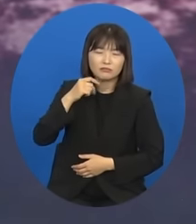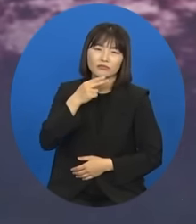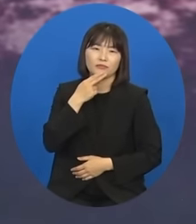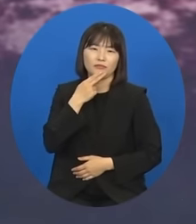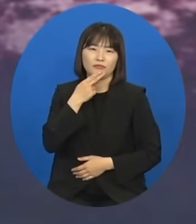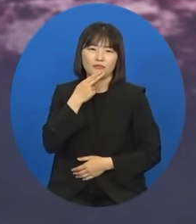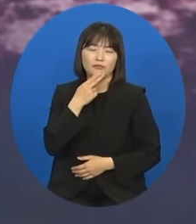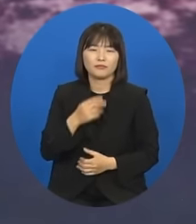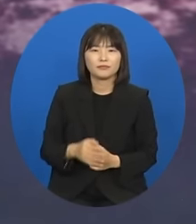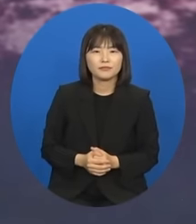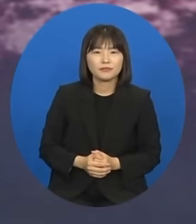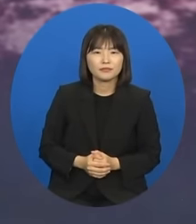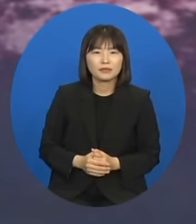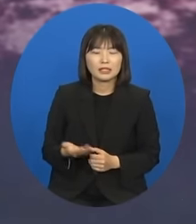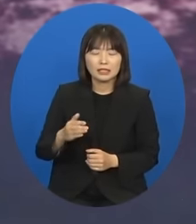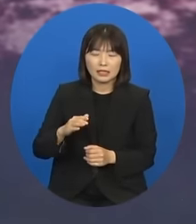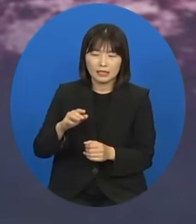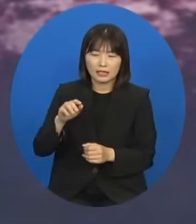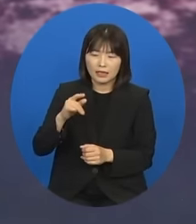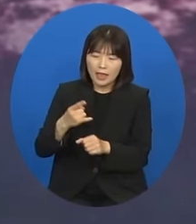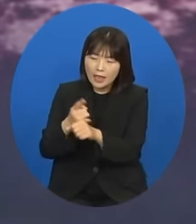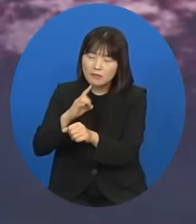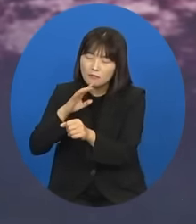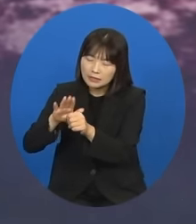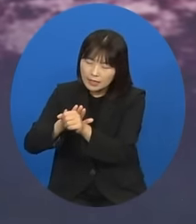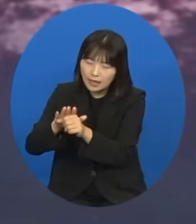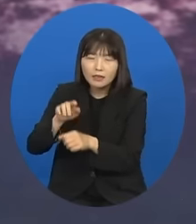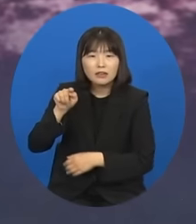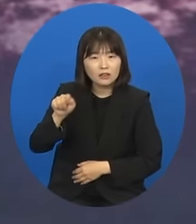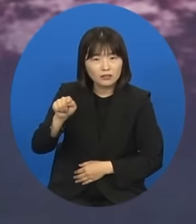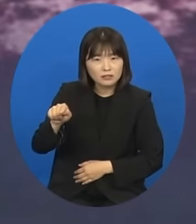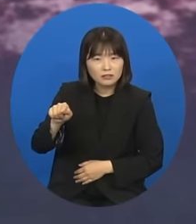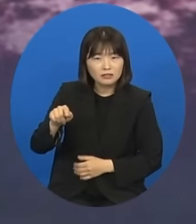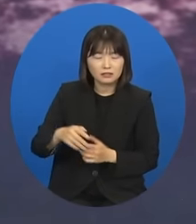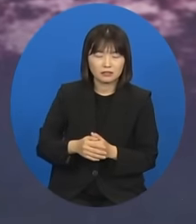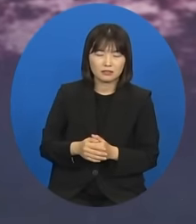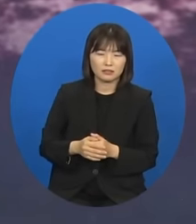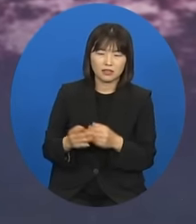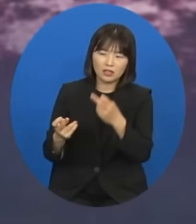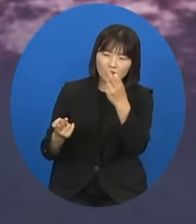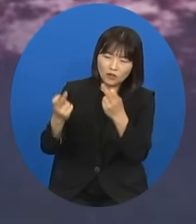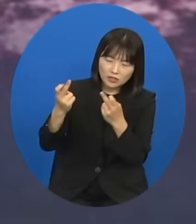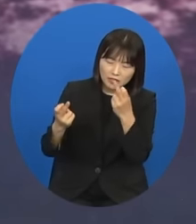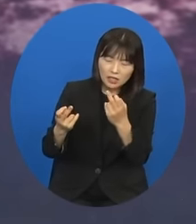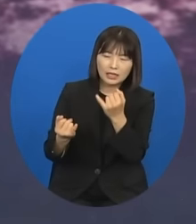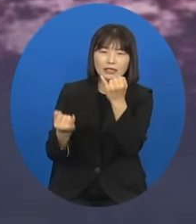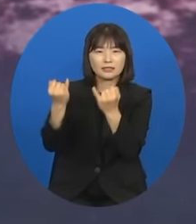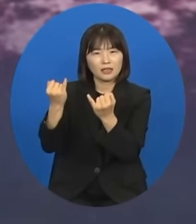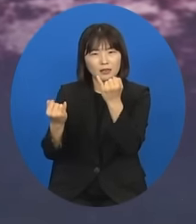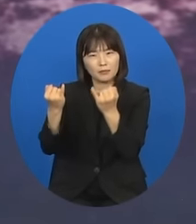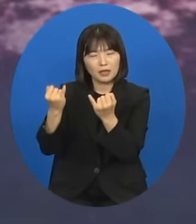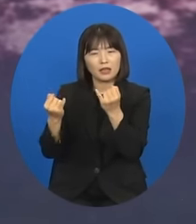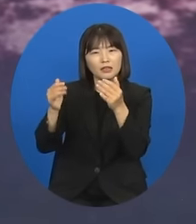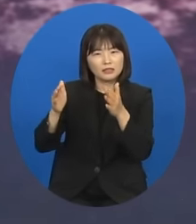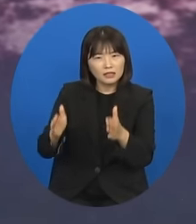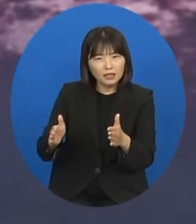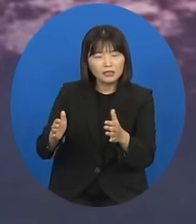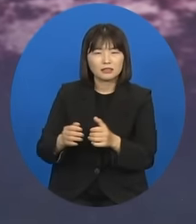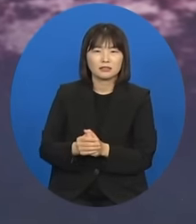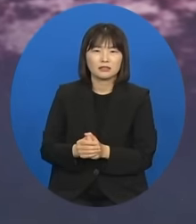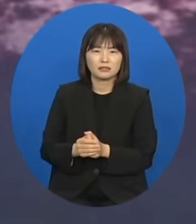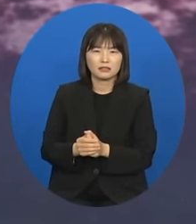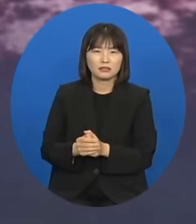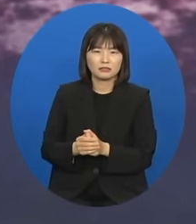있습니다 근데이 편해라 하는 것은 사실 형제간에 자매간에 남매 사이를